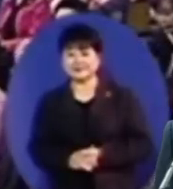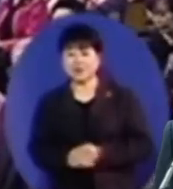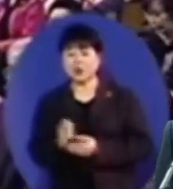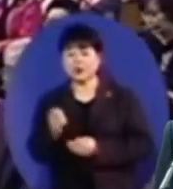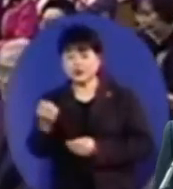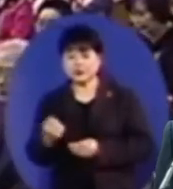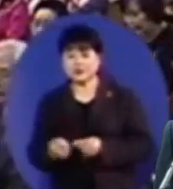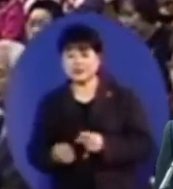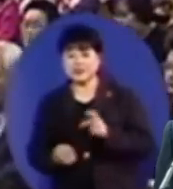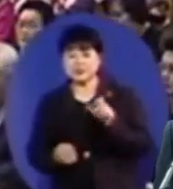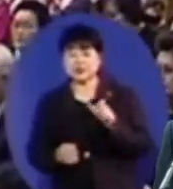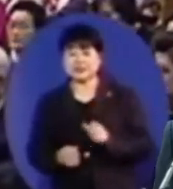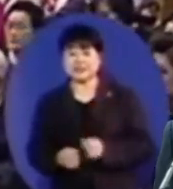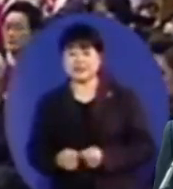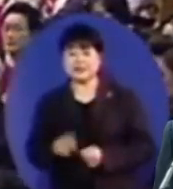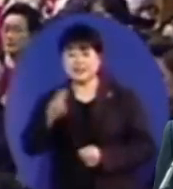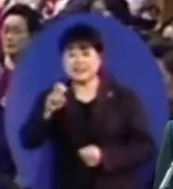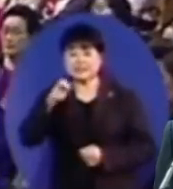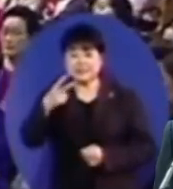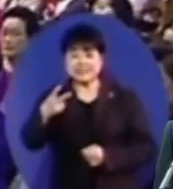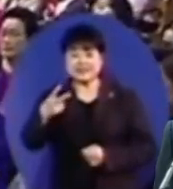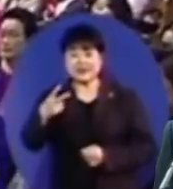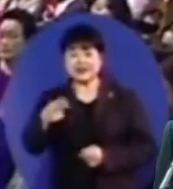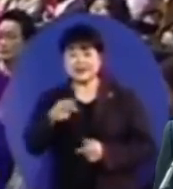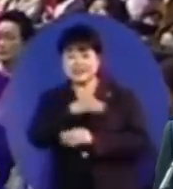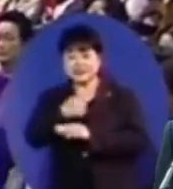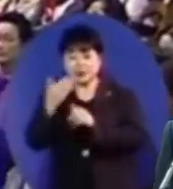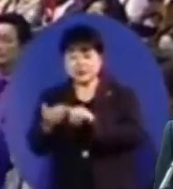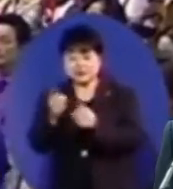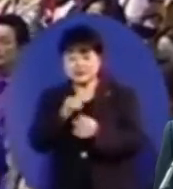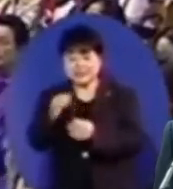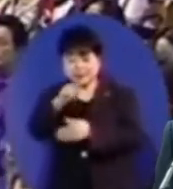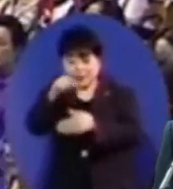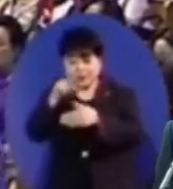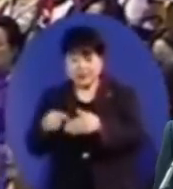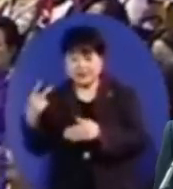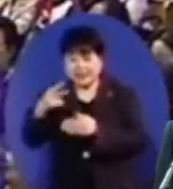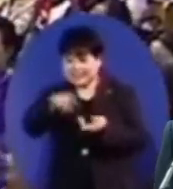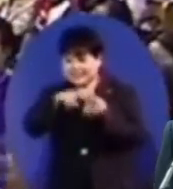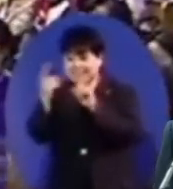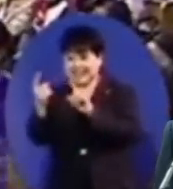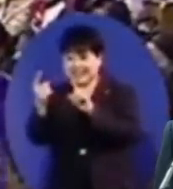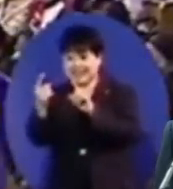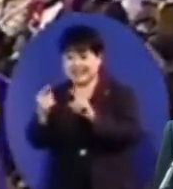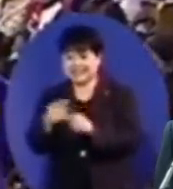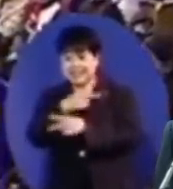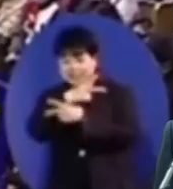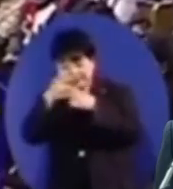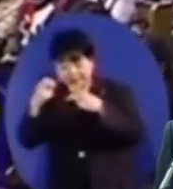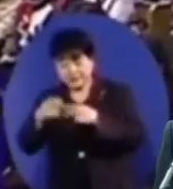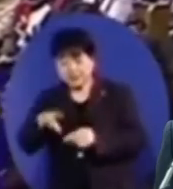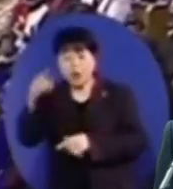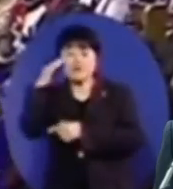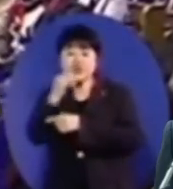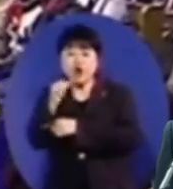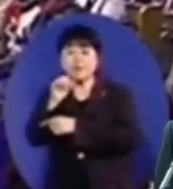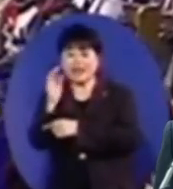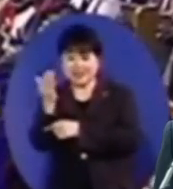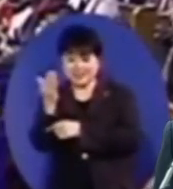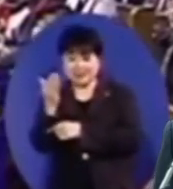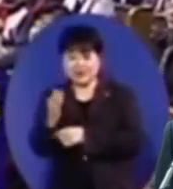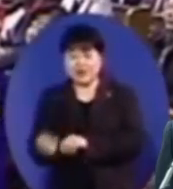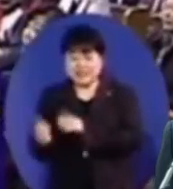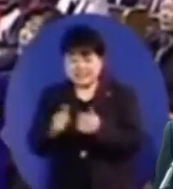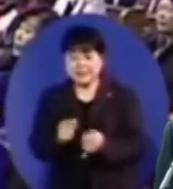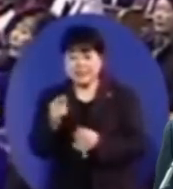고린도전서 15장 20절로 22절에 그러나 이제 그리스도께서 죽은 자 가운데서 다시 살아나사 잠자는 자들의 첫 열매가 되셨도다.